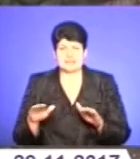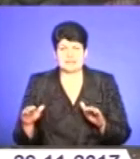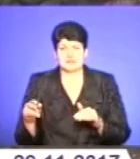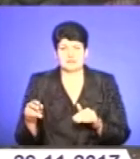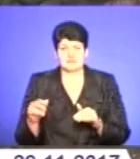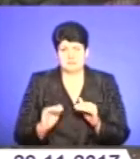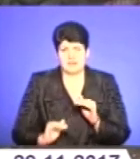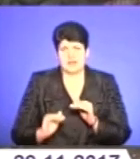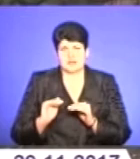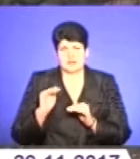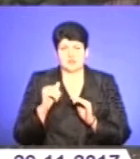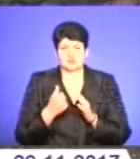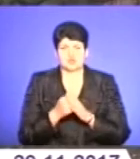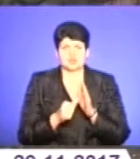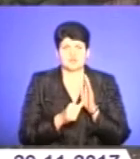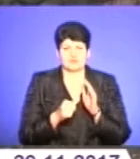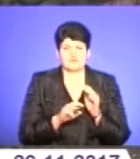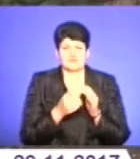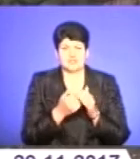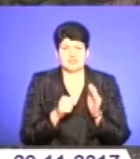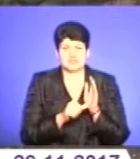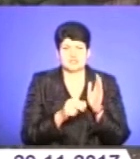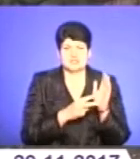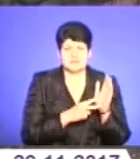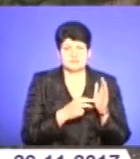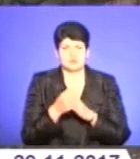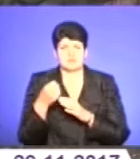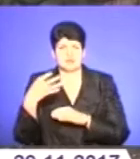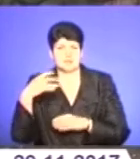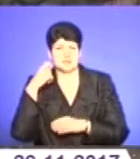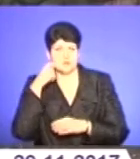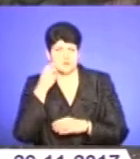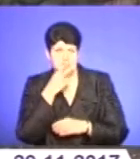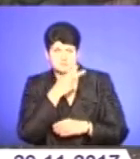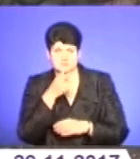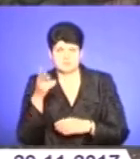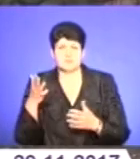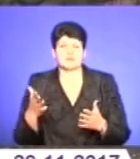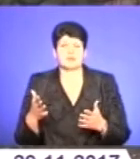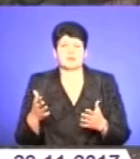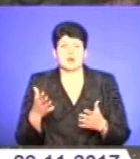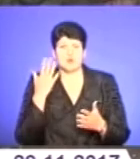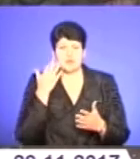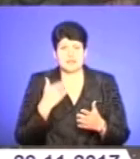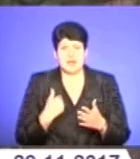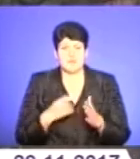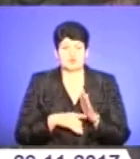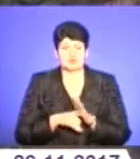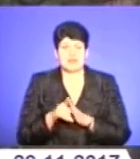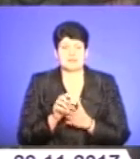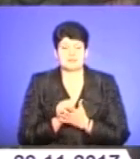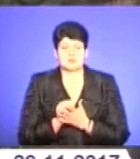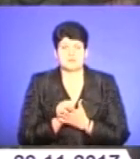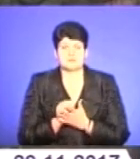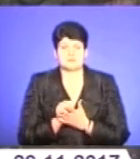від самих малих від 6-7 років і, напевне, до 15, наскільки я побачила. Коли я починала займатися, то